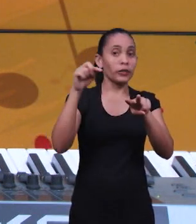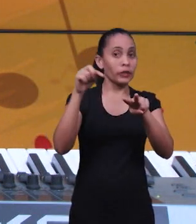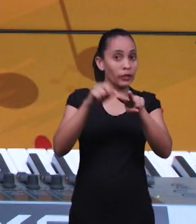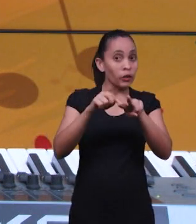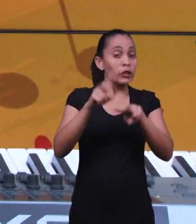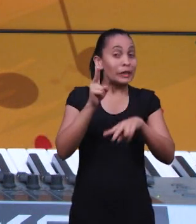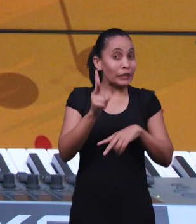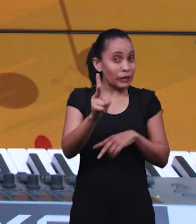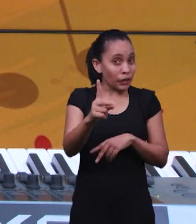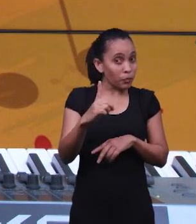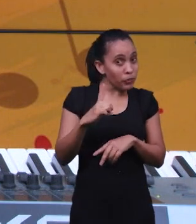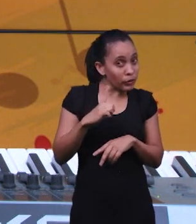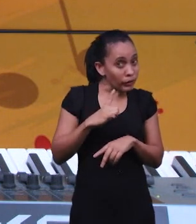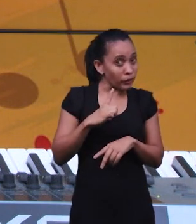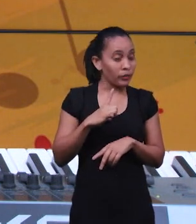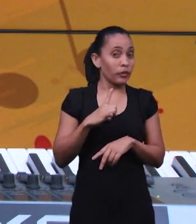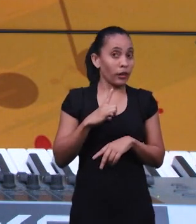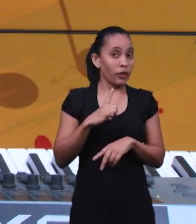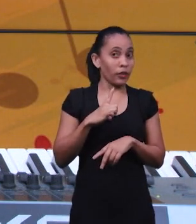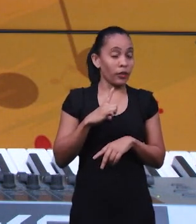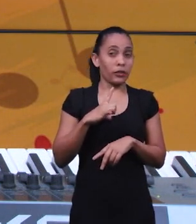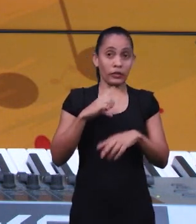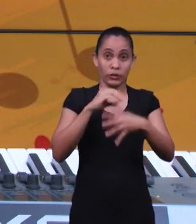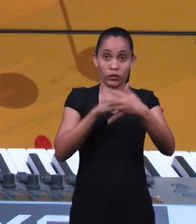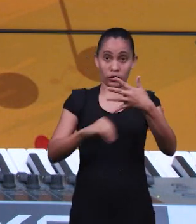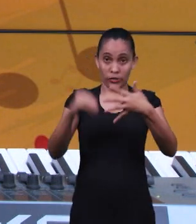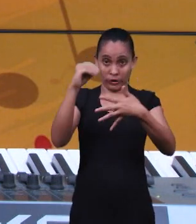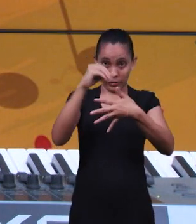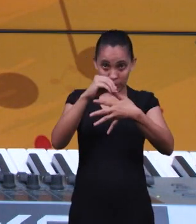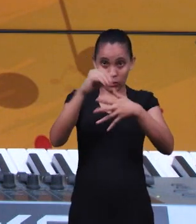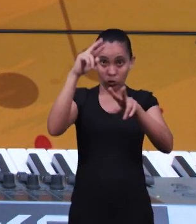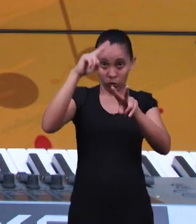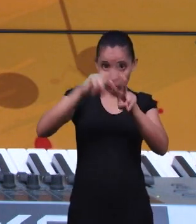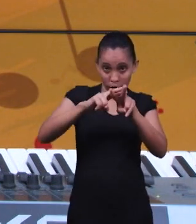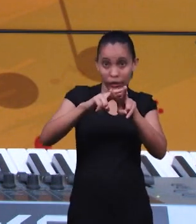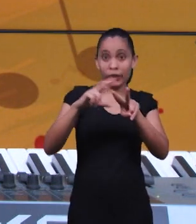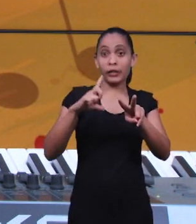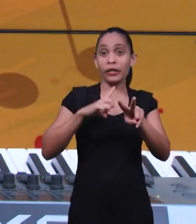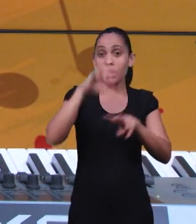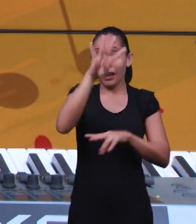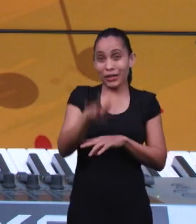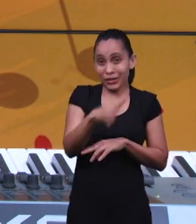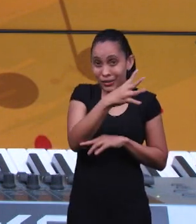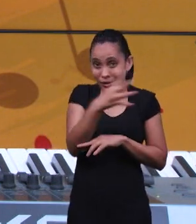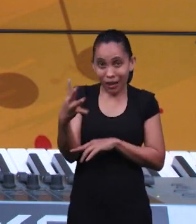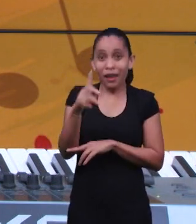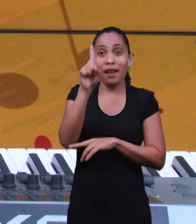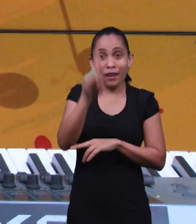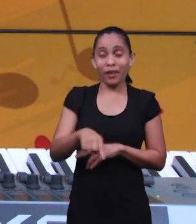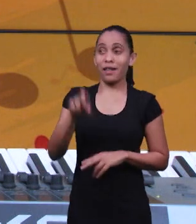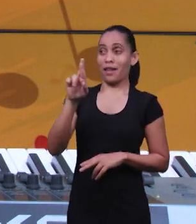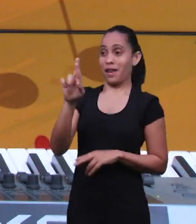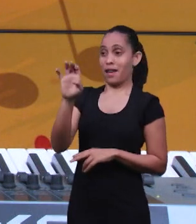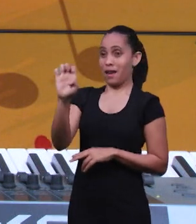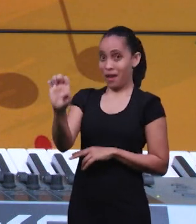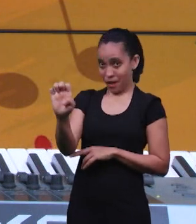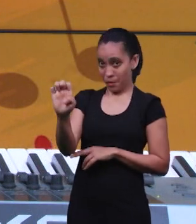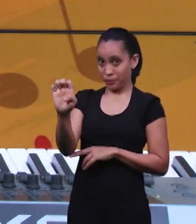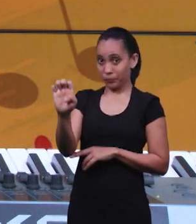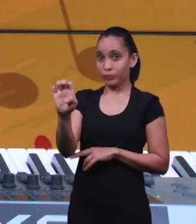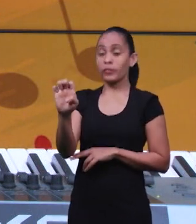clé, deux dièses. Alors, toutes les fois que vous voyez deux dièses, la gamme, la tonalité, c'est Ré